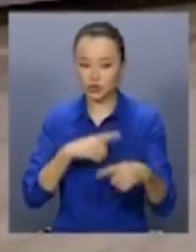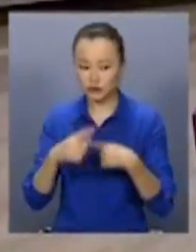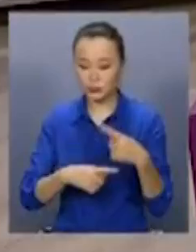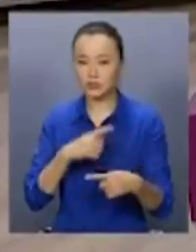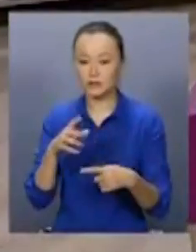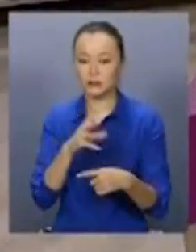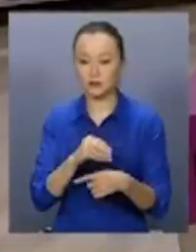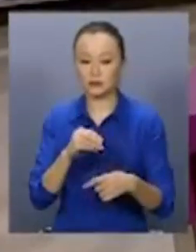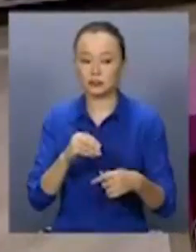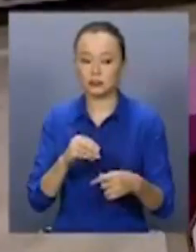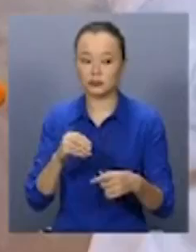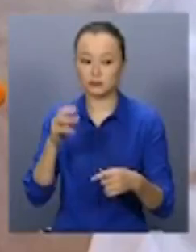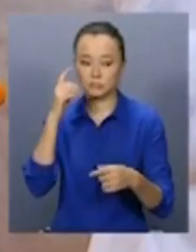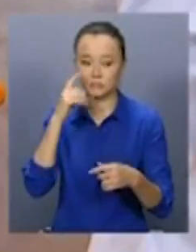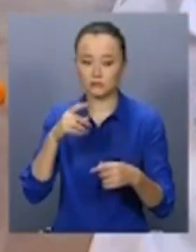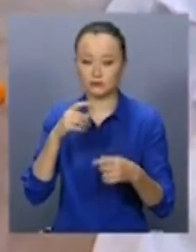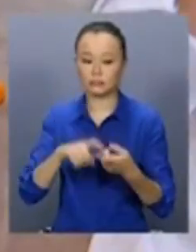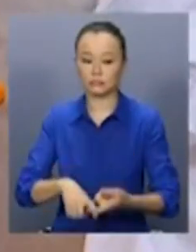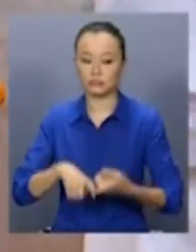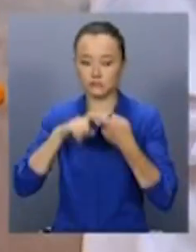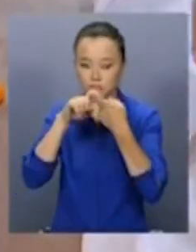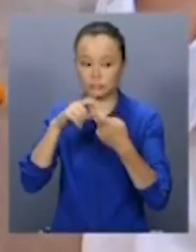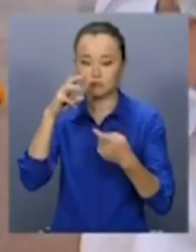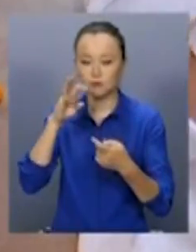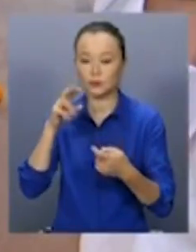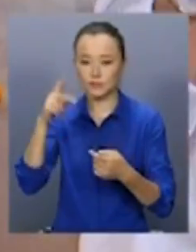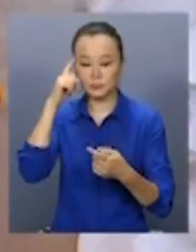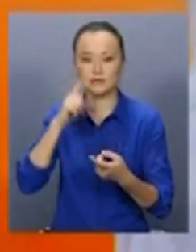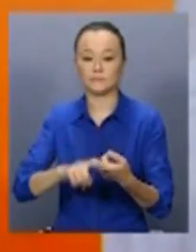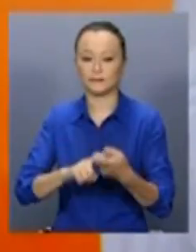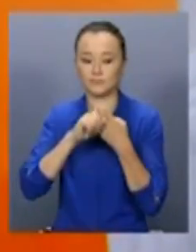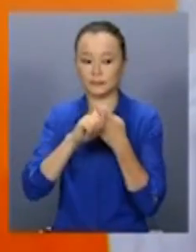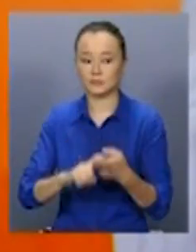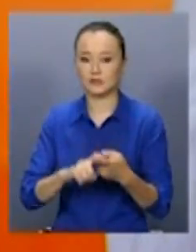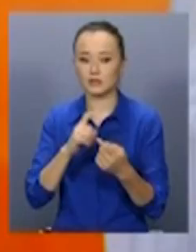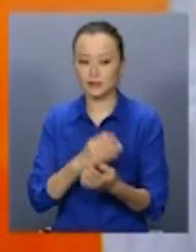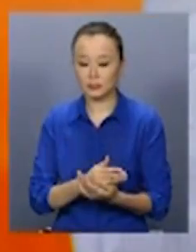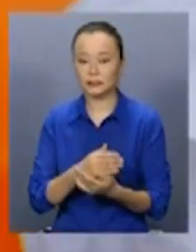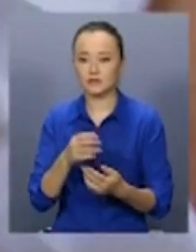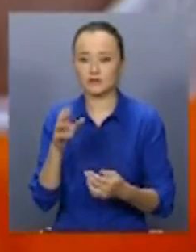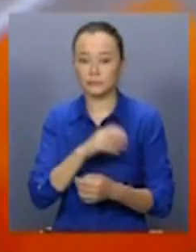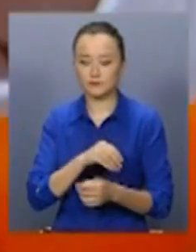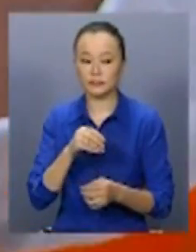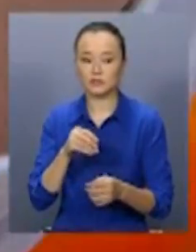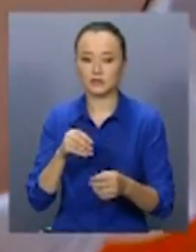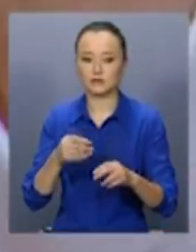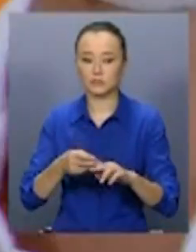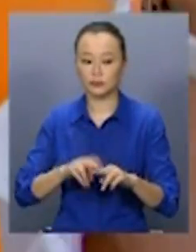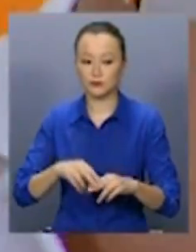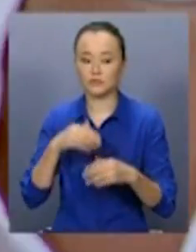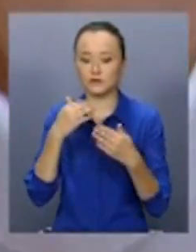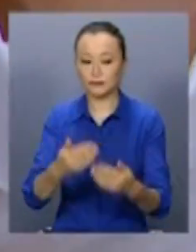ұсақ моторика арқылы. Өйткені осы жердегі мимен тікелей байланысты. Байланысты. Түп санамен жалпы мимен тікелей байланысты. Сондықтан сіздер қазір